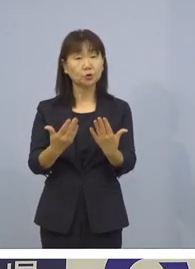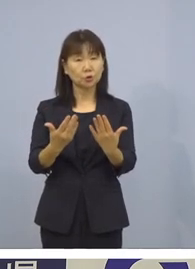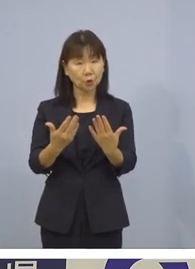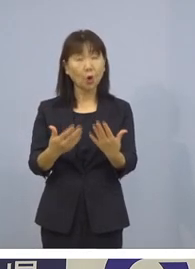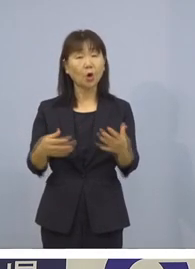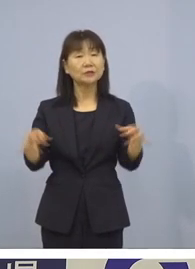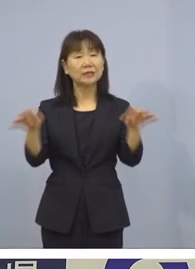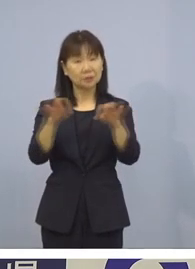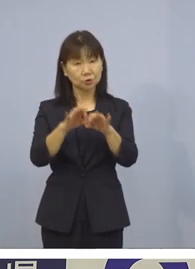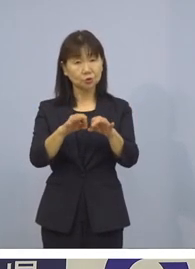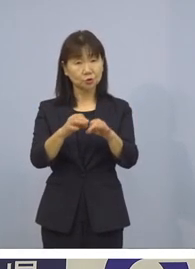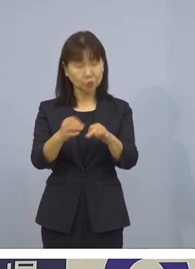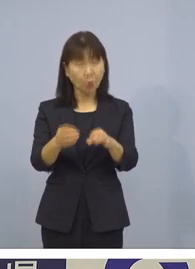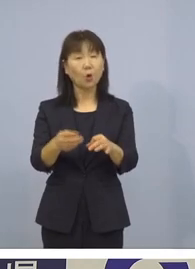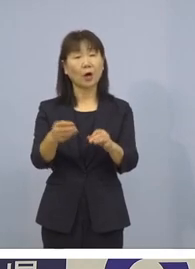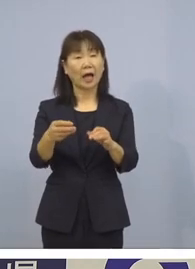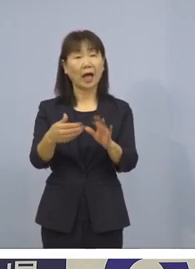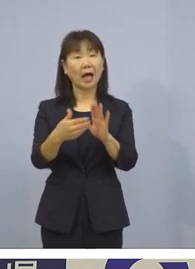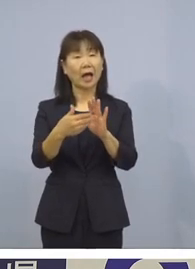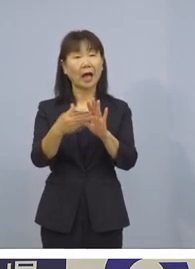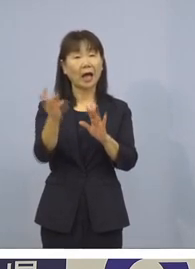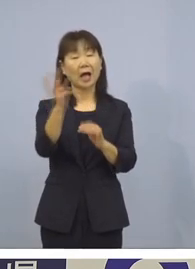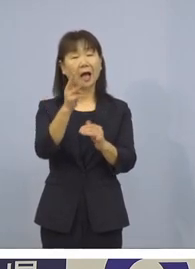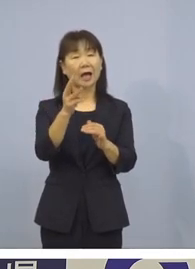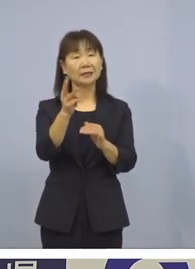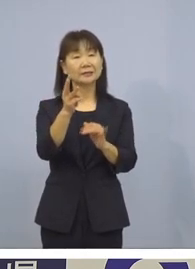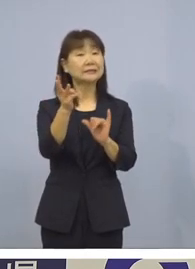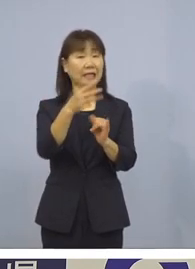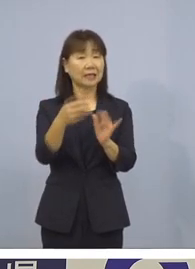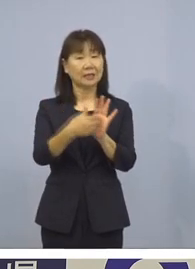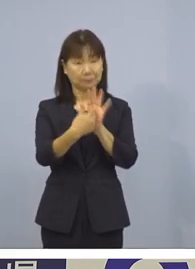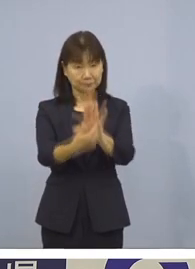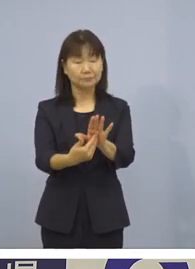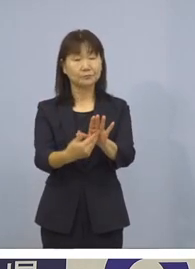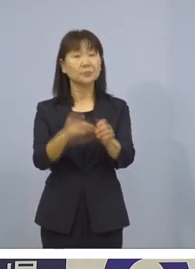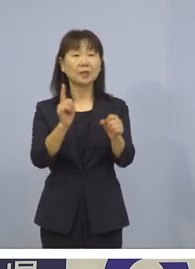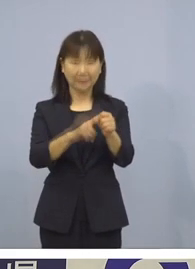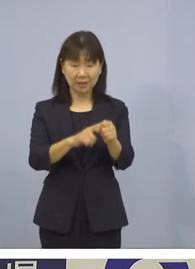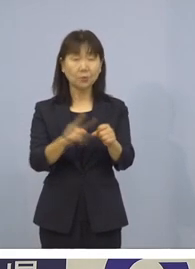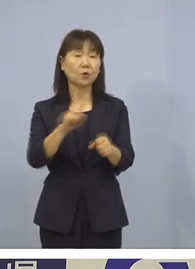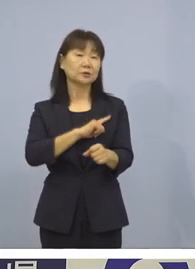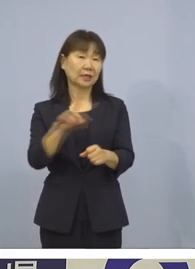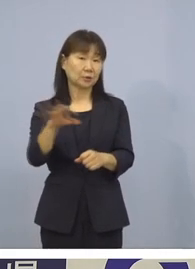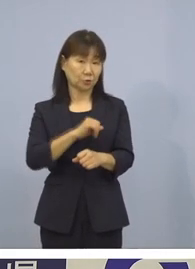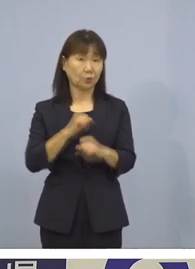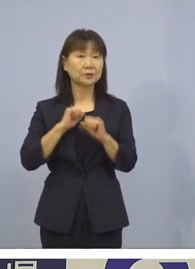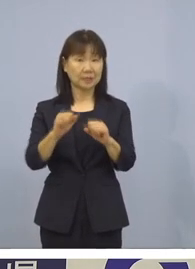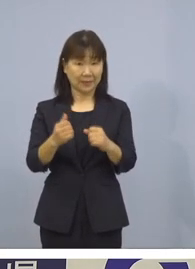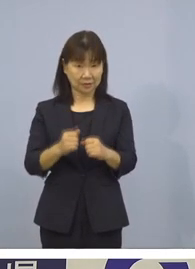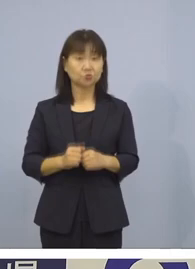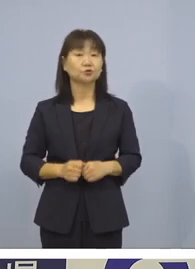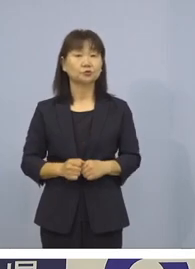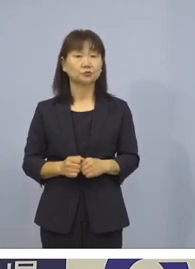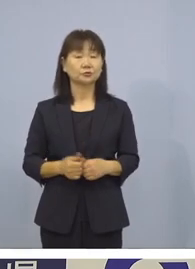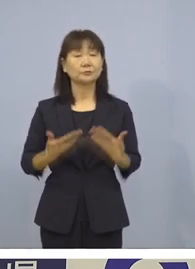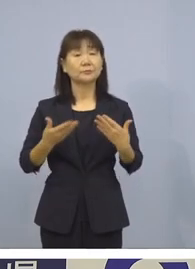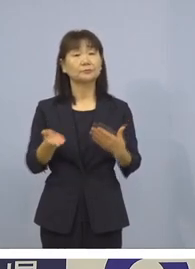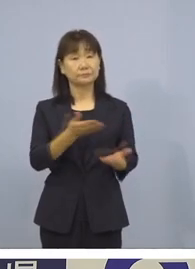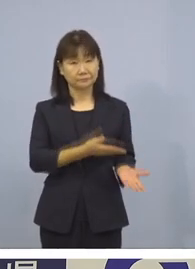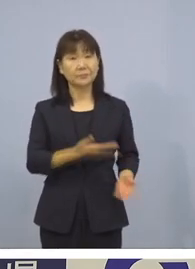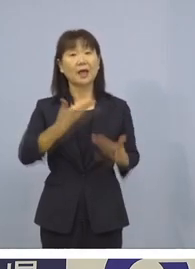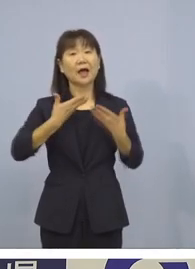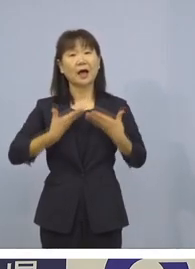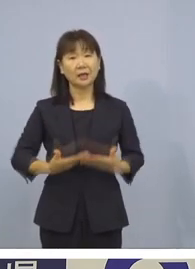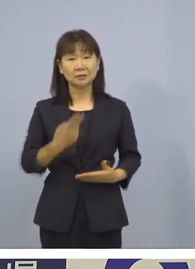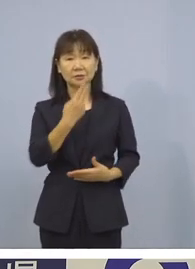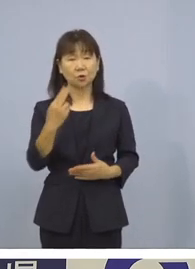強化事業と、こういうところでも先取りさせていただいております。そして安心度アップで、またこれ大きな、